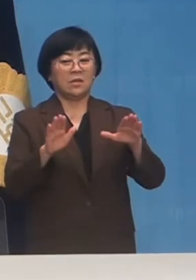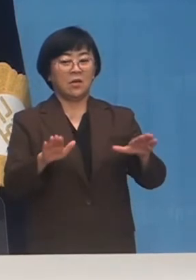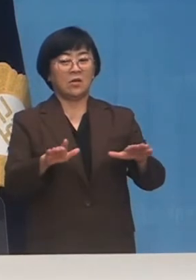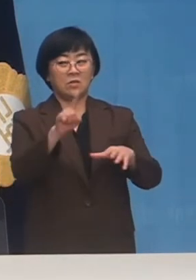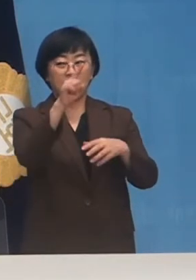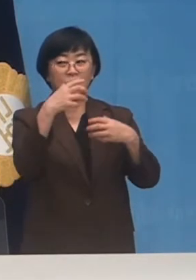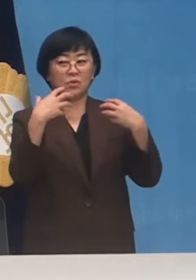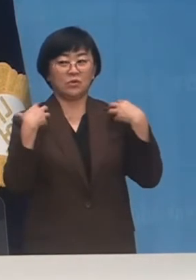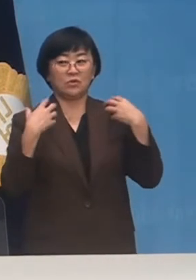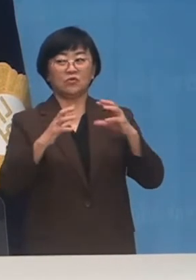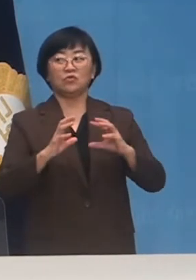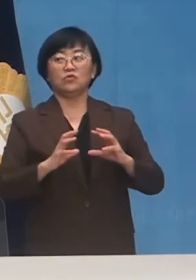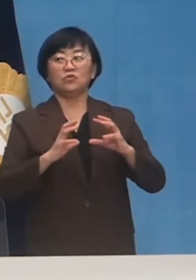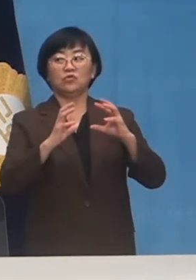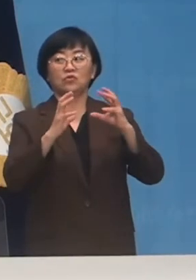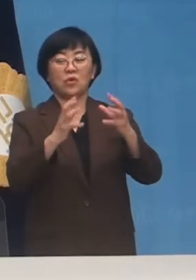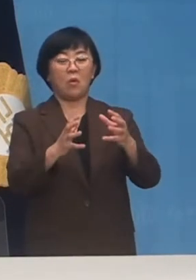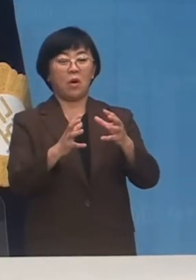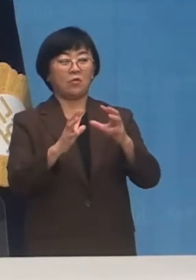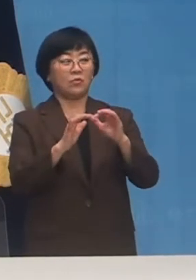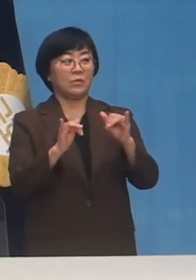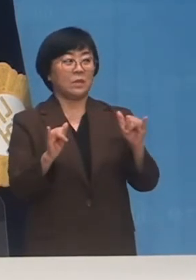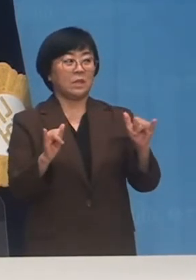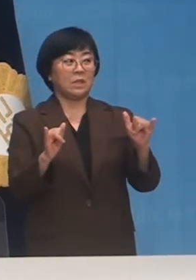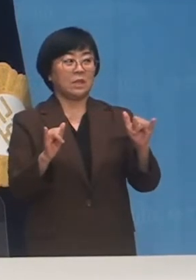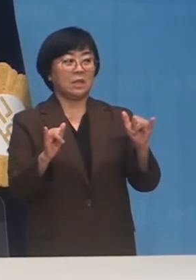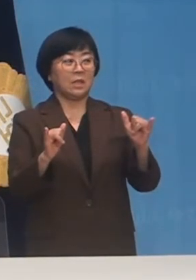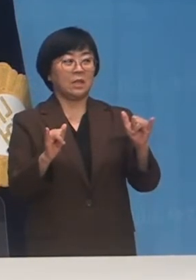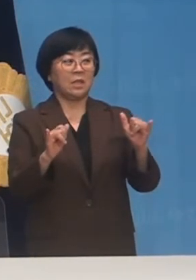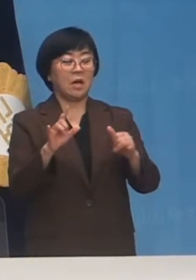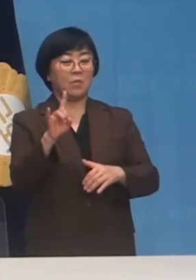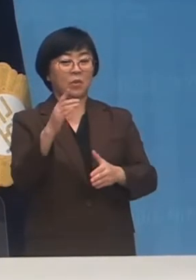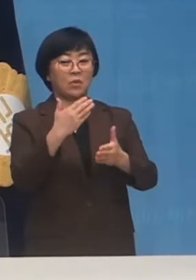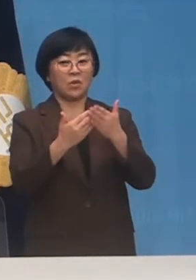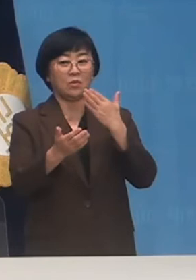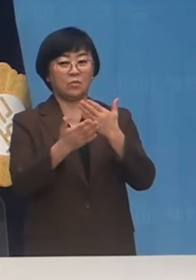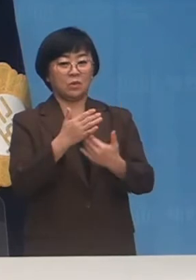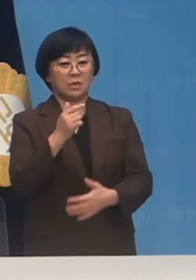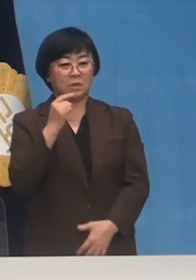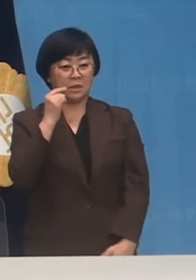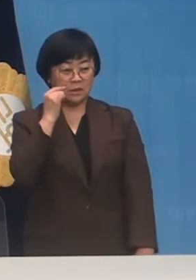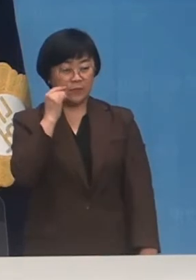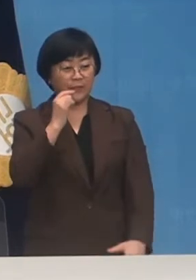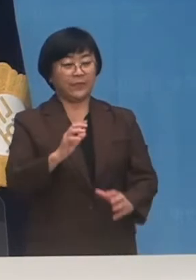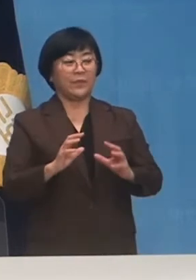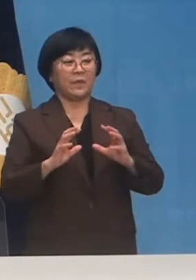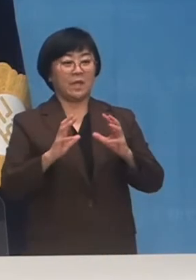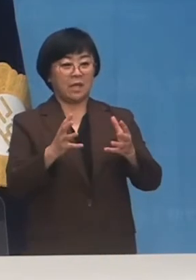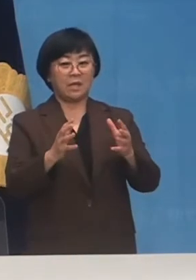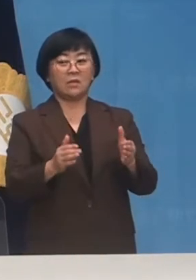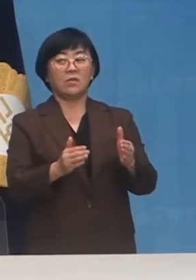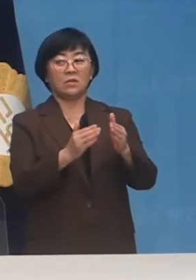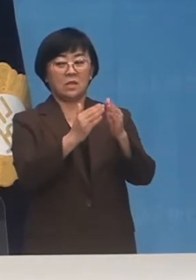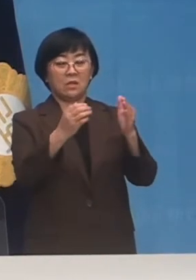정부는 국가와 국민이 한 번도 경험해보지 못한 나라를 건설하겠다고